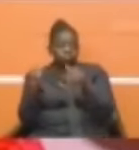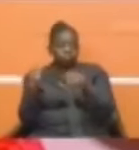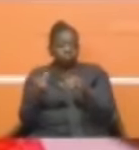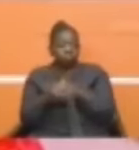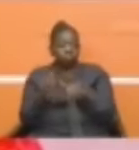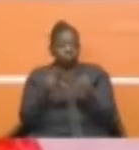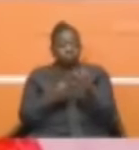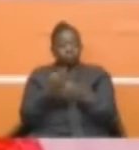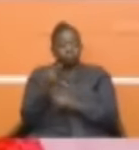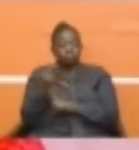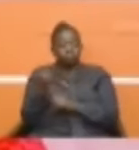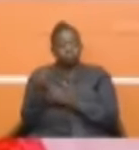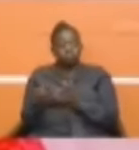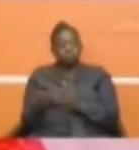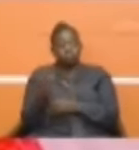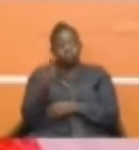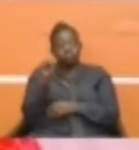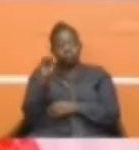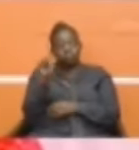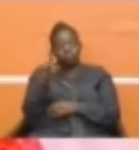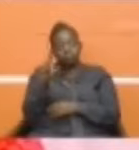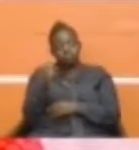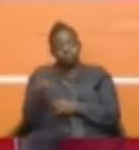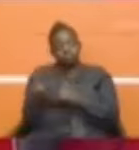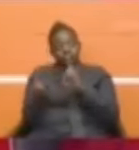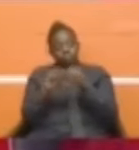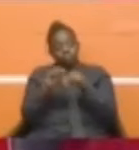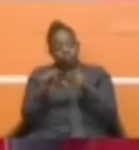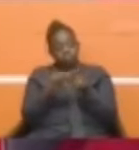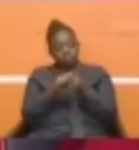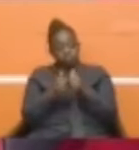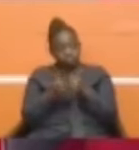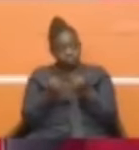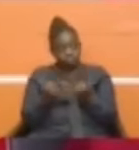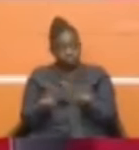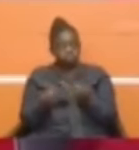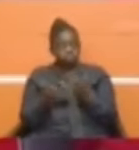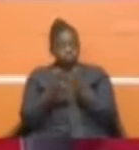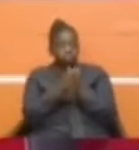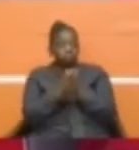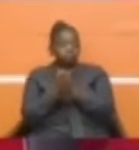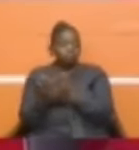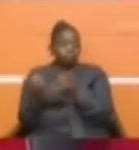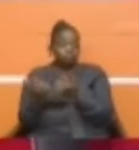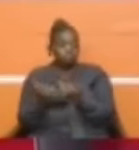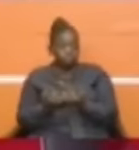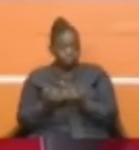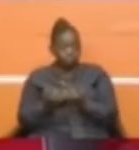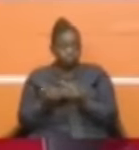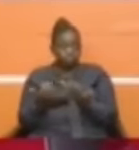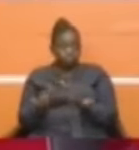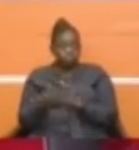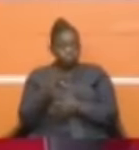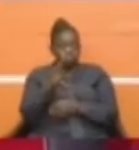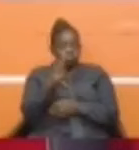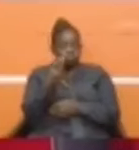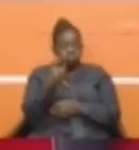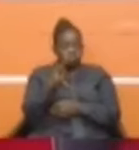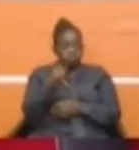wa Kampala Shamim Malende boogedde ebibasoomooza. Omubaka Malende asiimye mukyala w'akulira NUP Babi